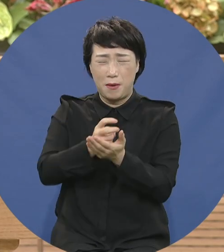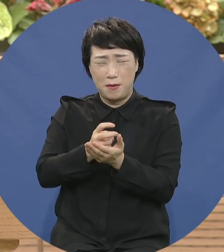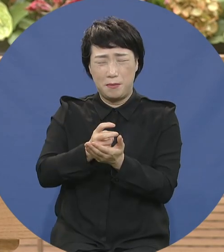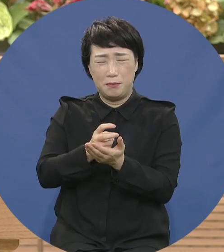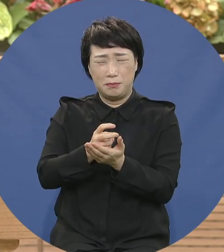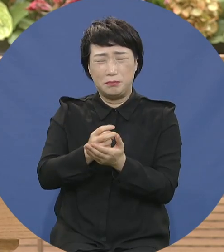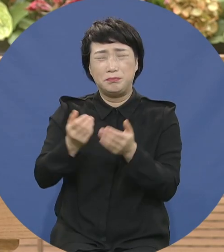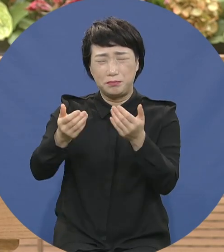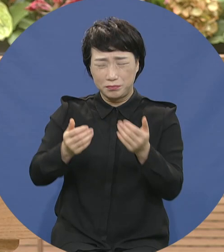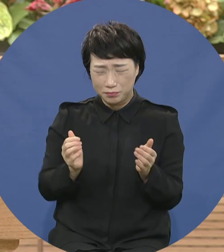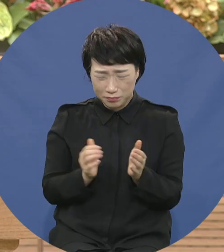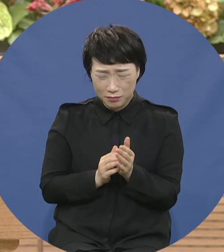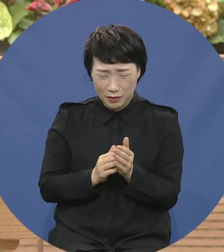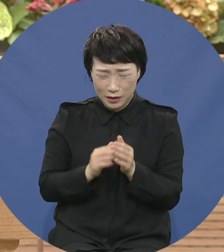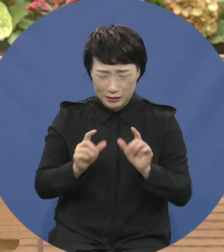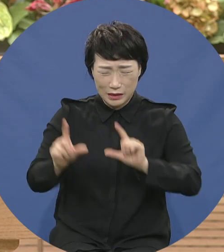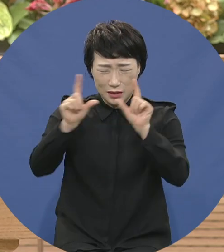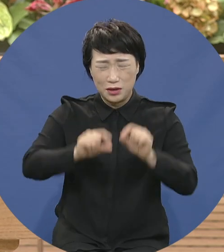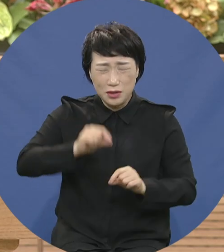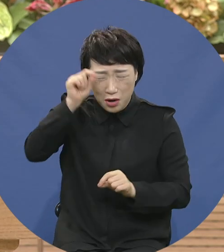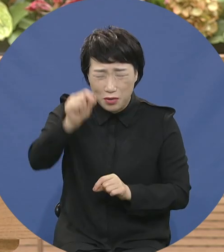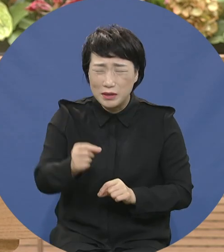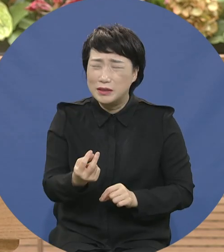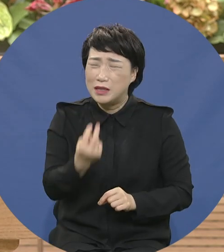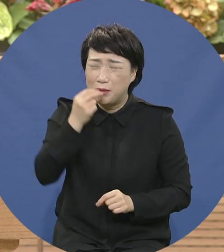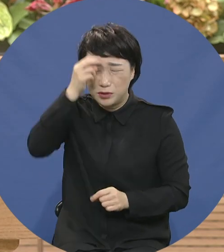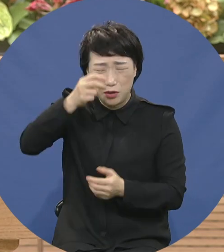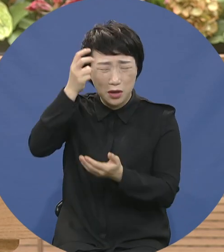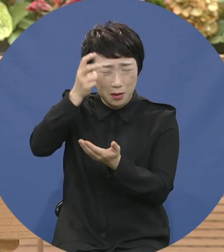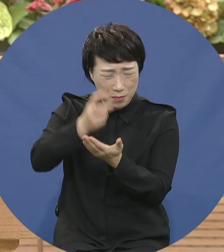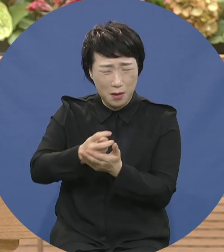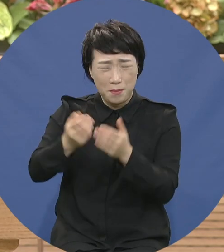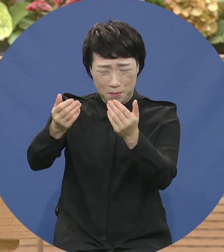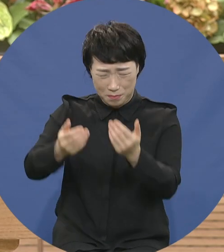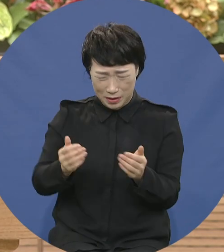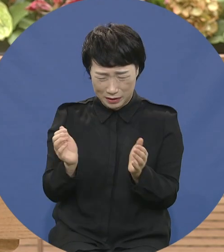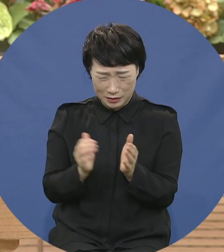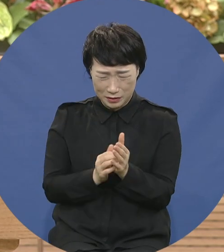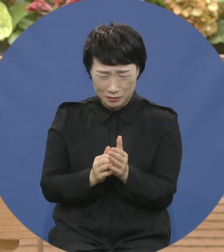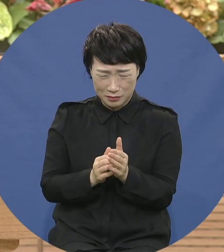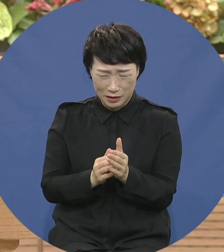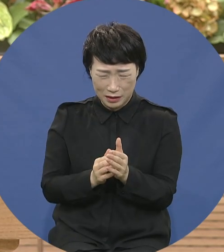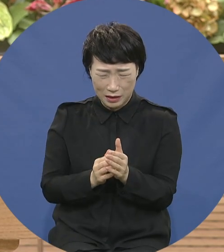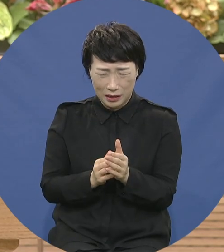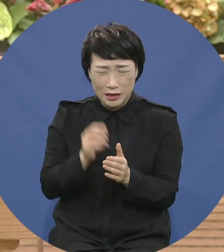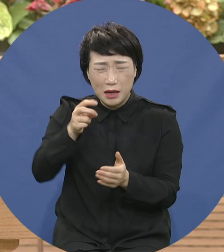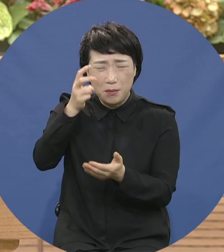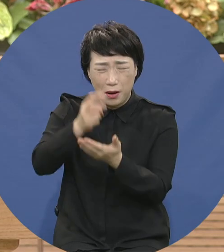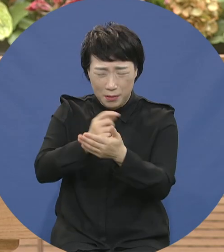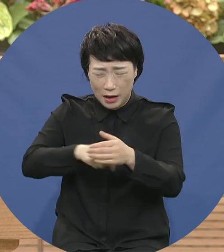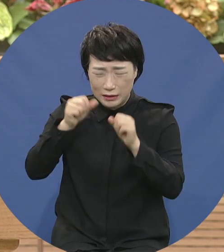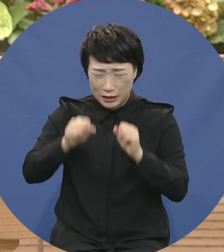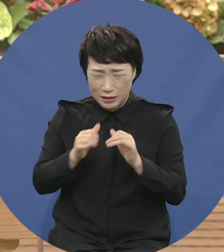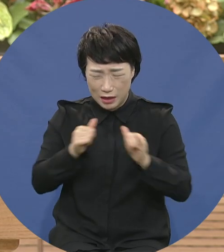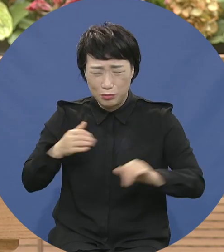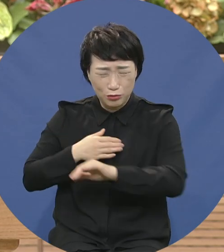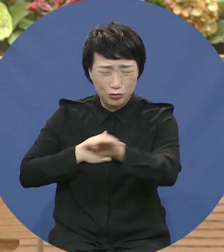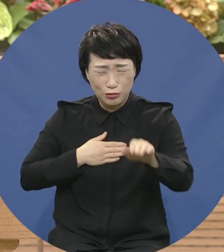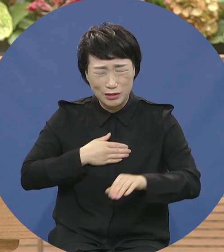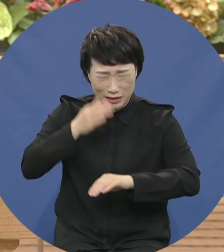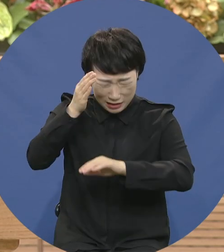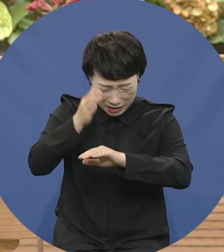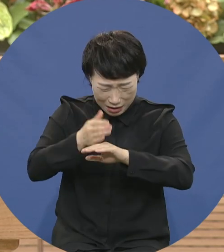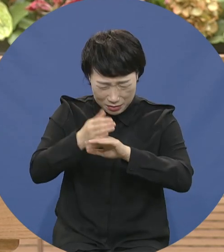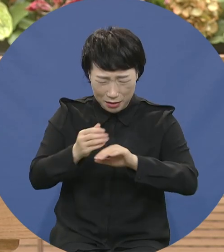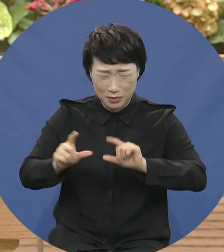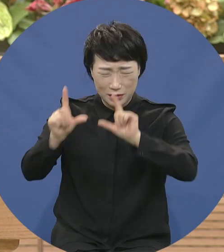왔습니다. 영원히 산다는 생명의 성령의 법입니다. 이 법 아래 있는 자들은 참으로